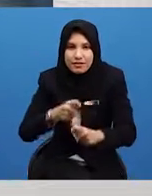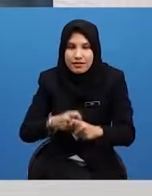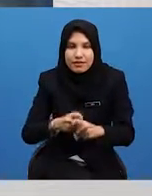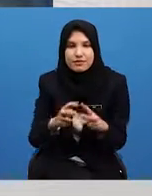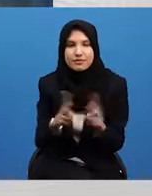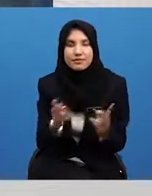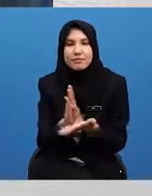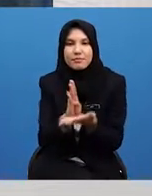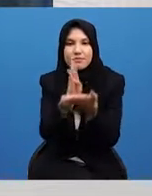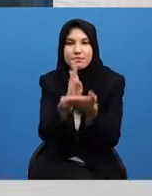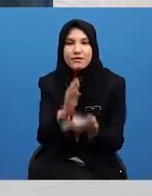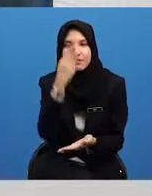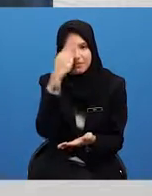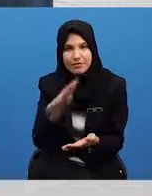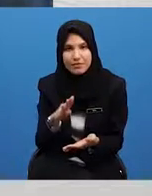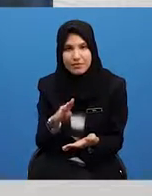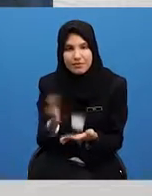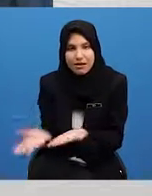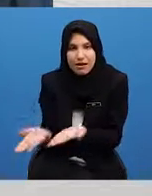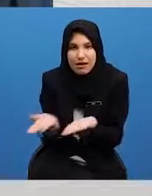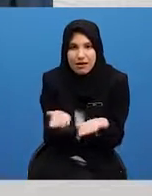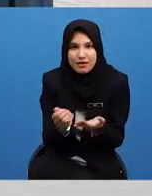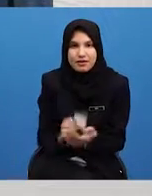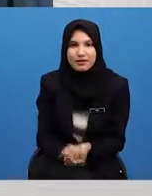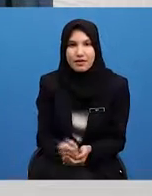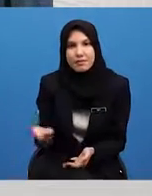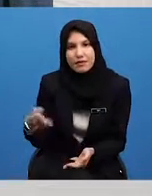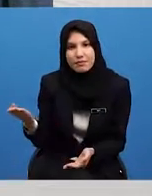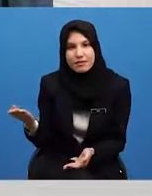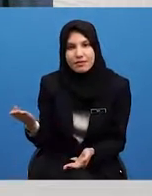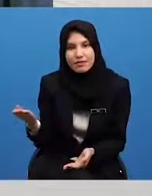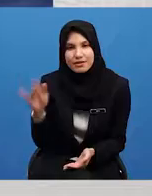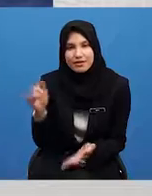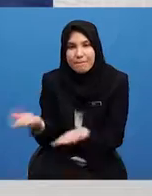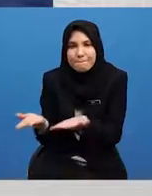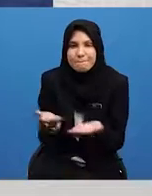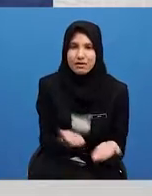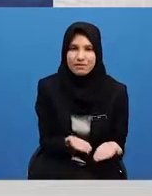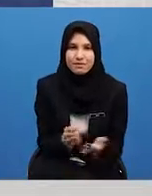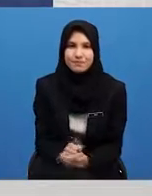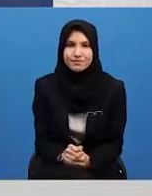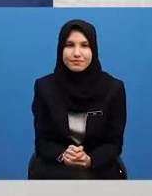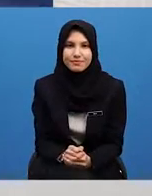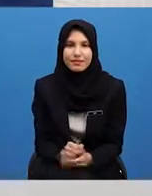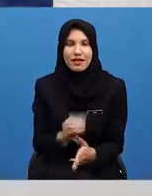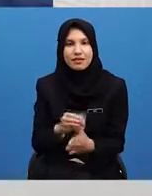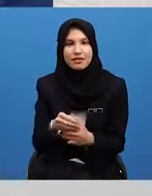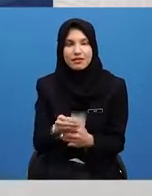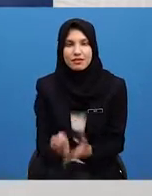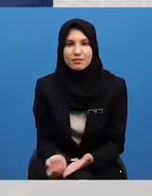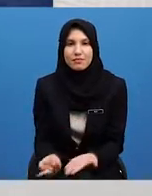sangat membantu bagi mengangkat barang yang berat